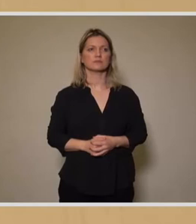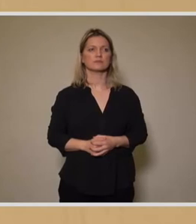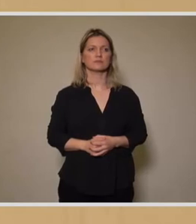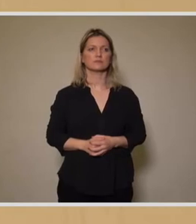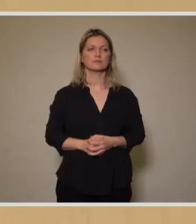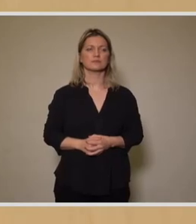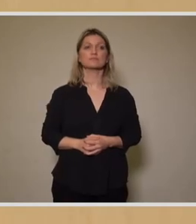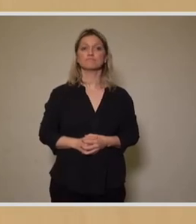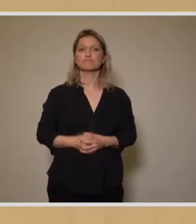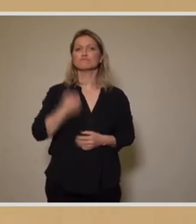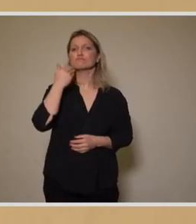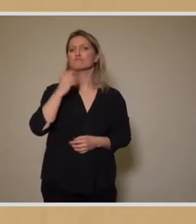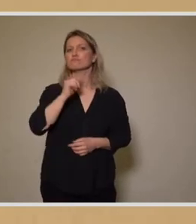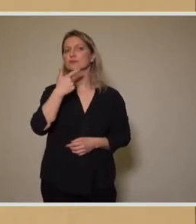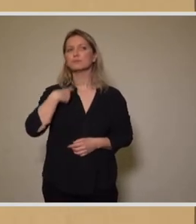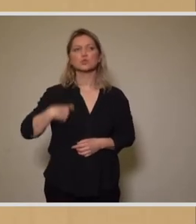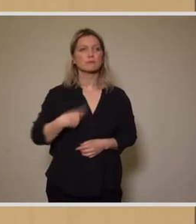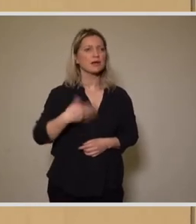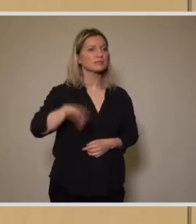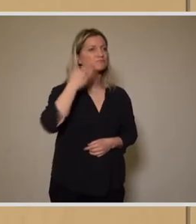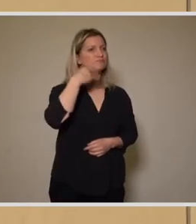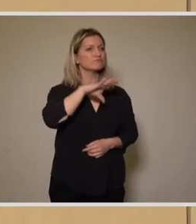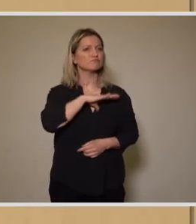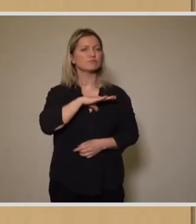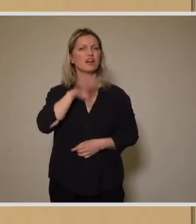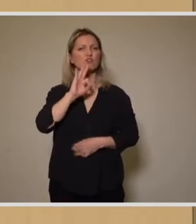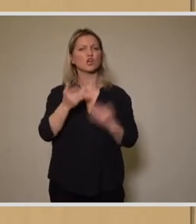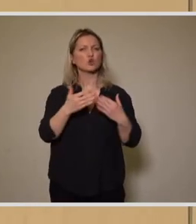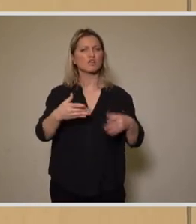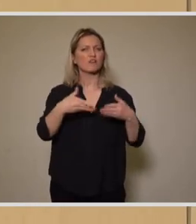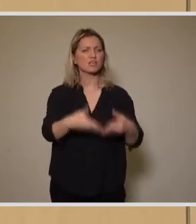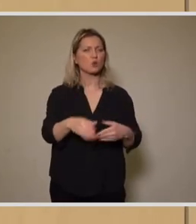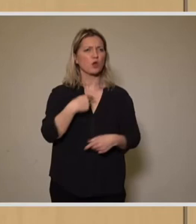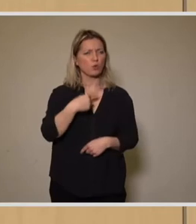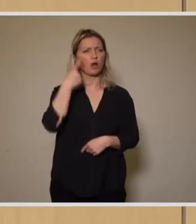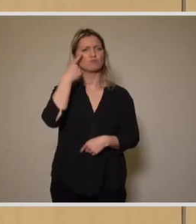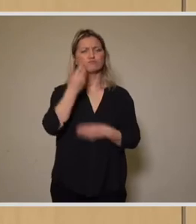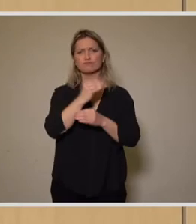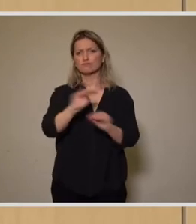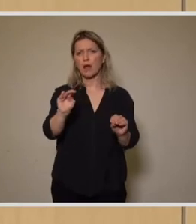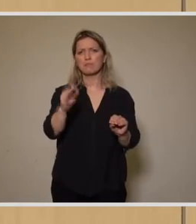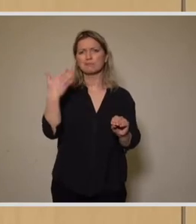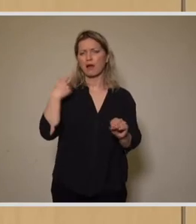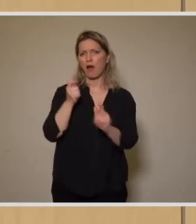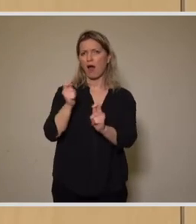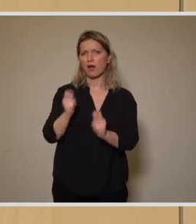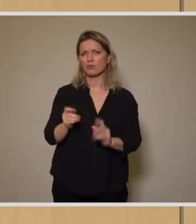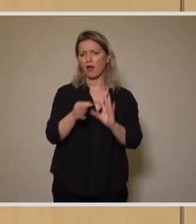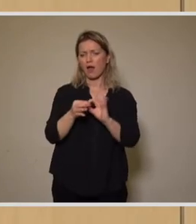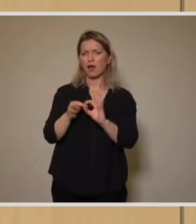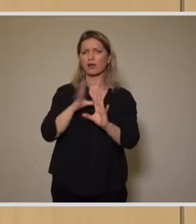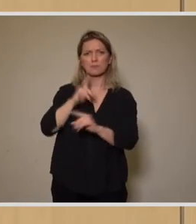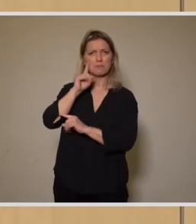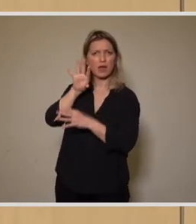Sehr geehrter Herr Erster Bürgermeister, liebe Kolleginnen und Kollegen, ich will für die Grüne Fraktion noch kurz darstellen, wie wir uns zu den Anträgen